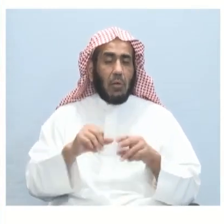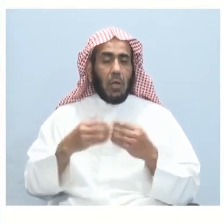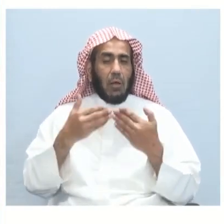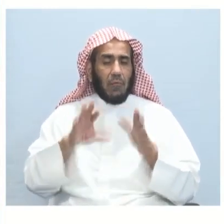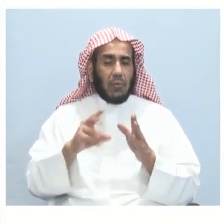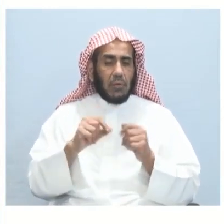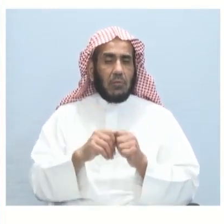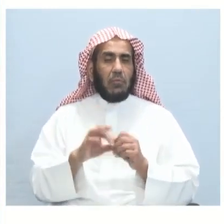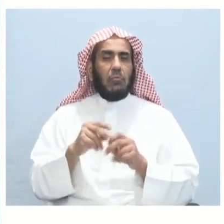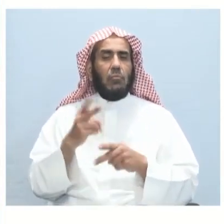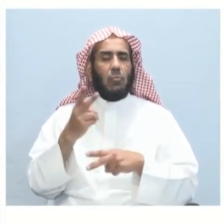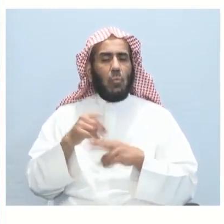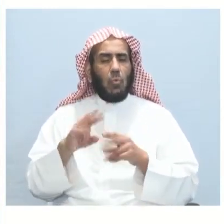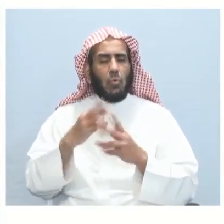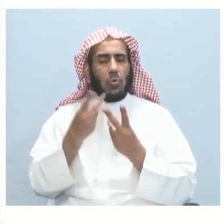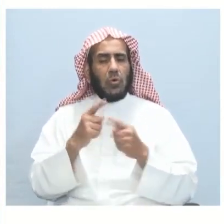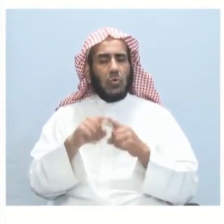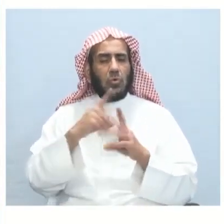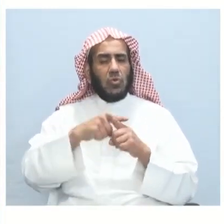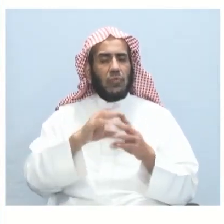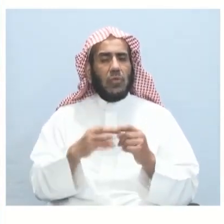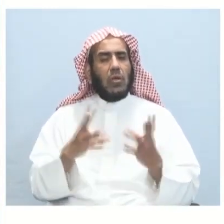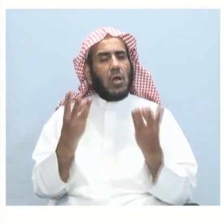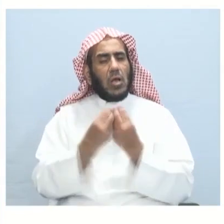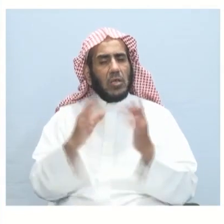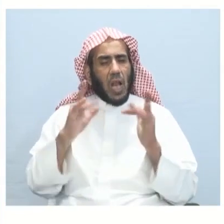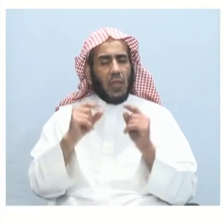المصنف في برنامج مايكروسوفت اكسل